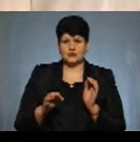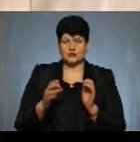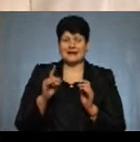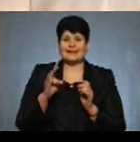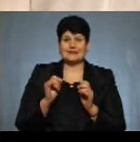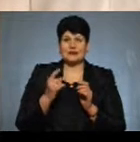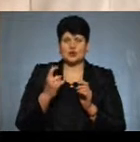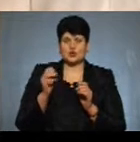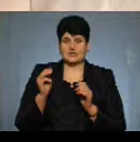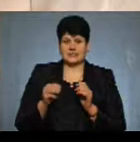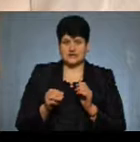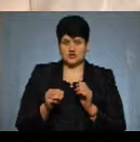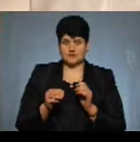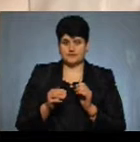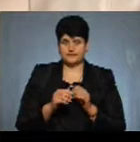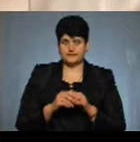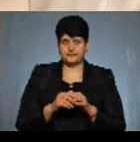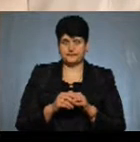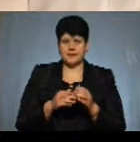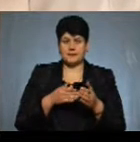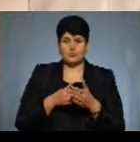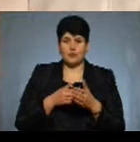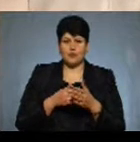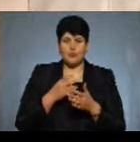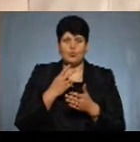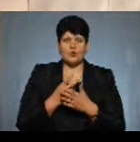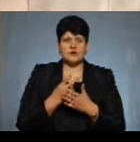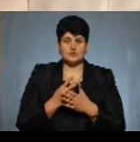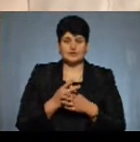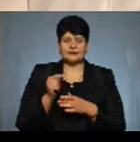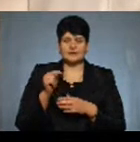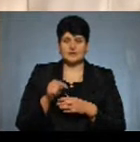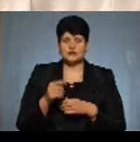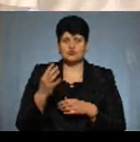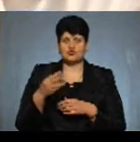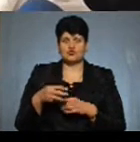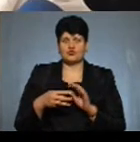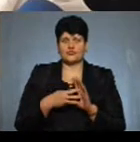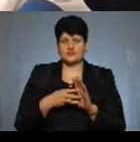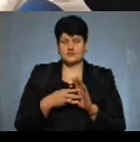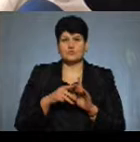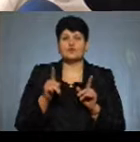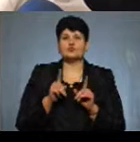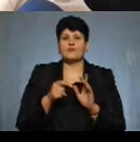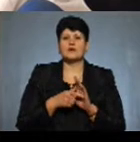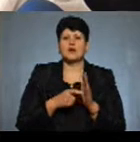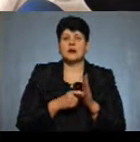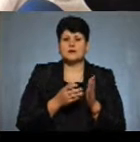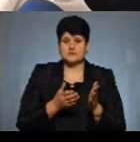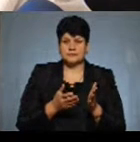477,4% на 100 тисяч. При пороговому показнику 1048. Щодо класу,